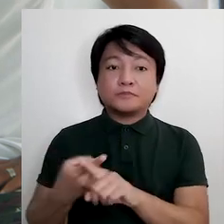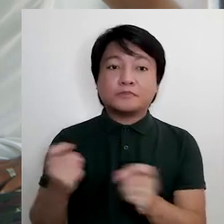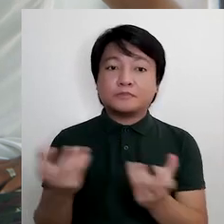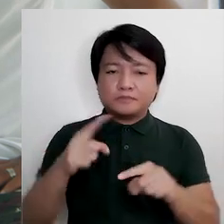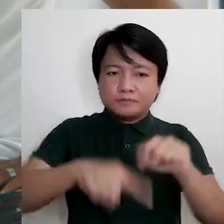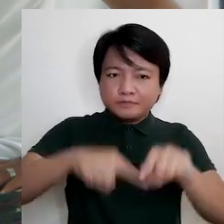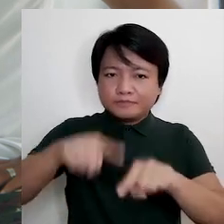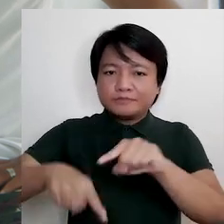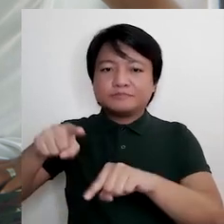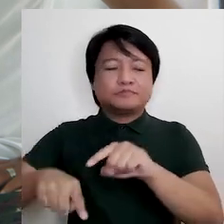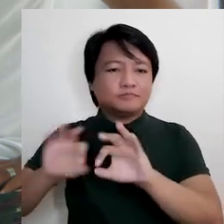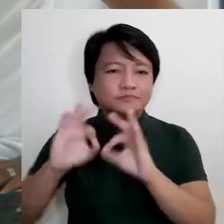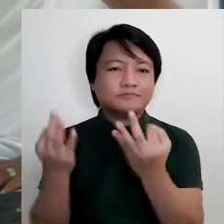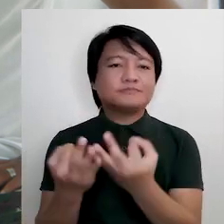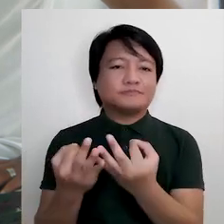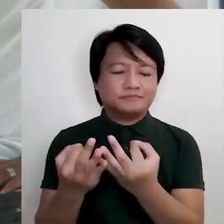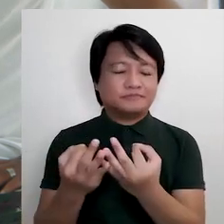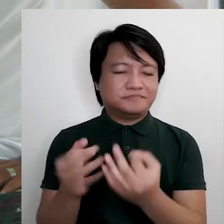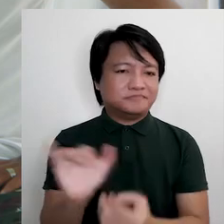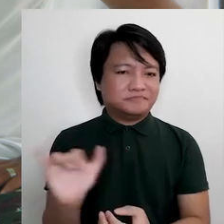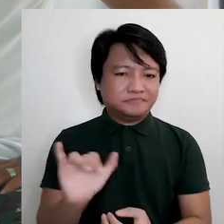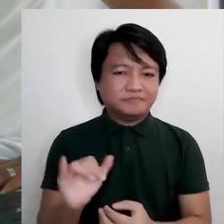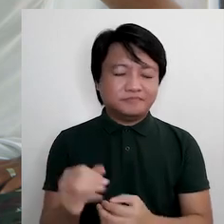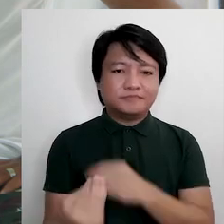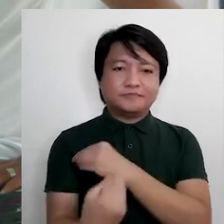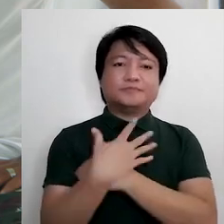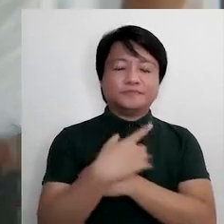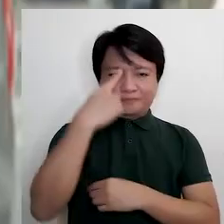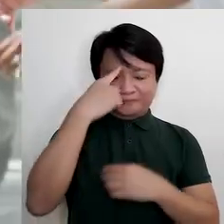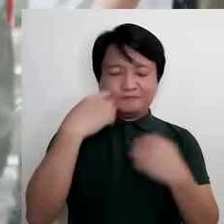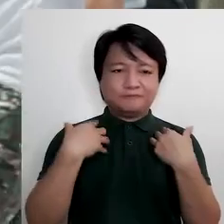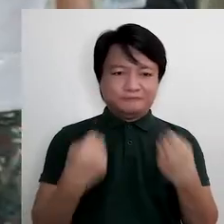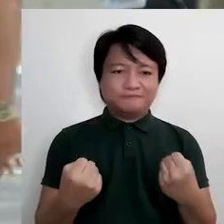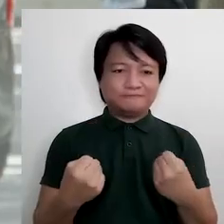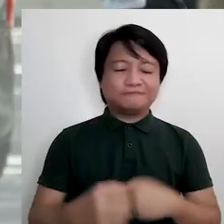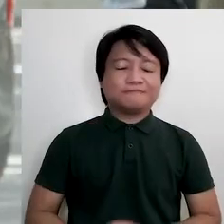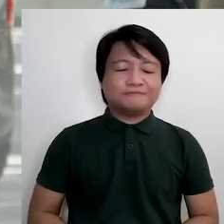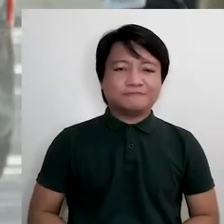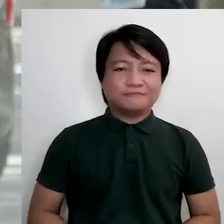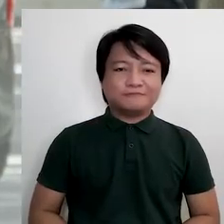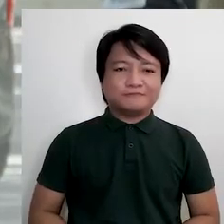ating mga kaibigan at mahal sa buhay para sa ating mental wellness.